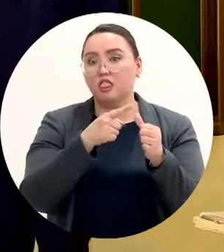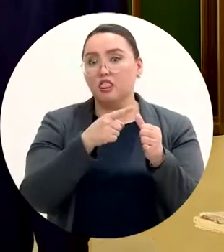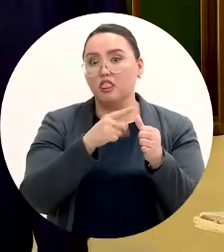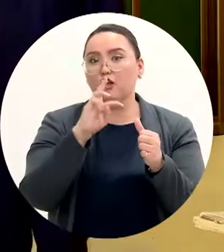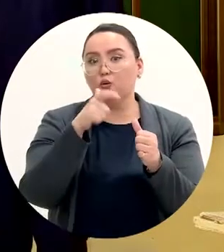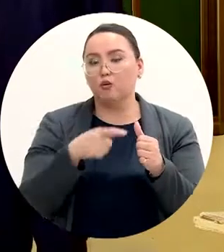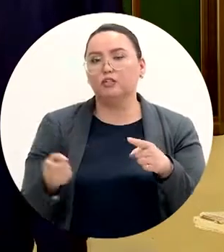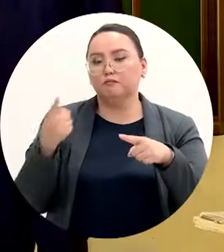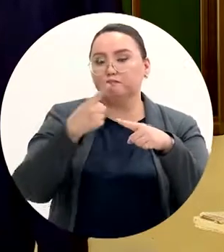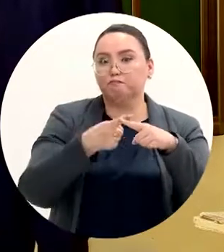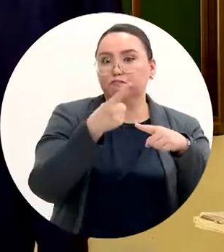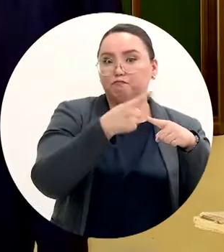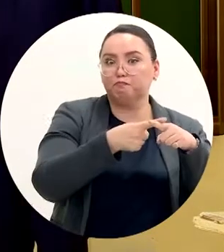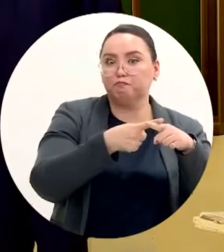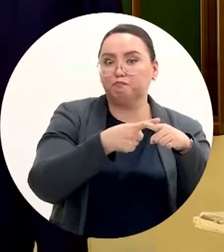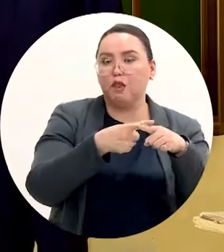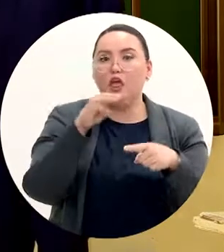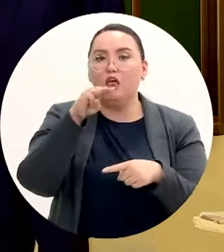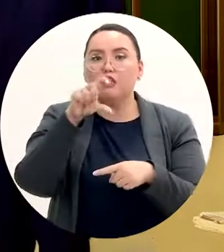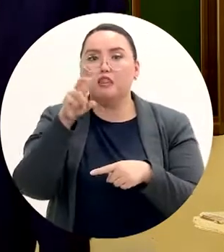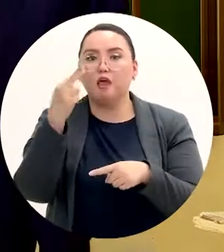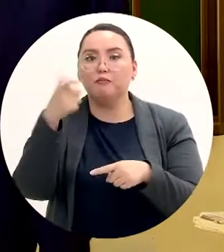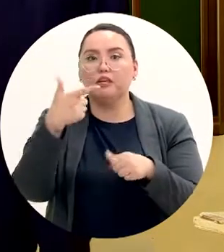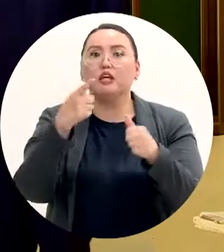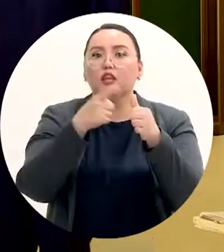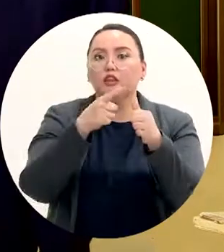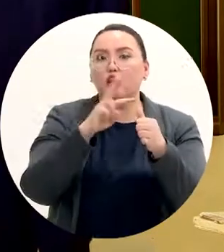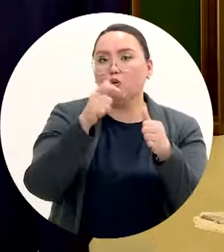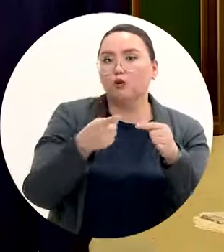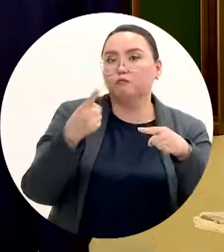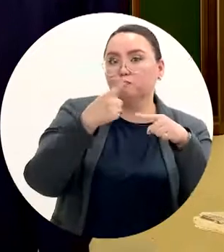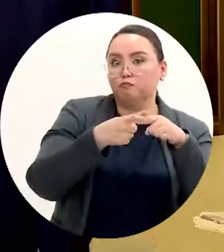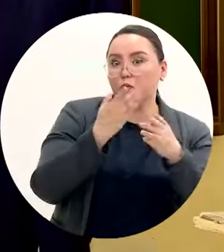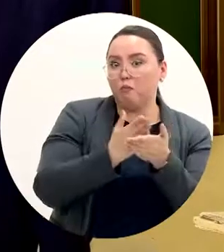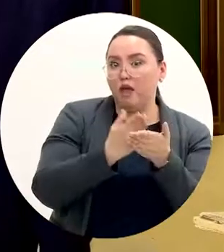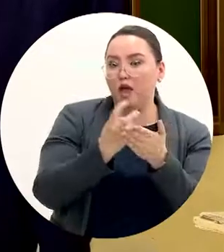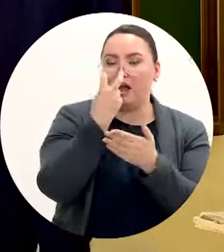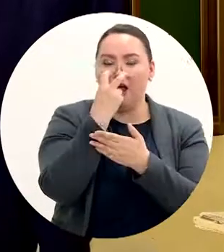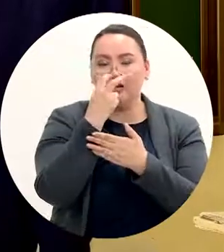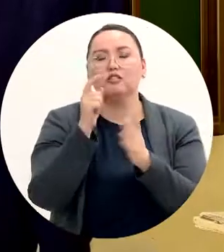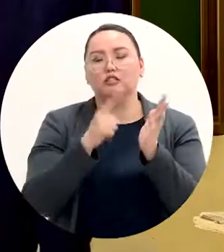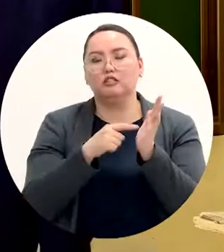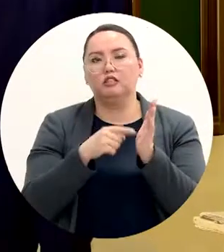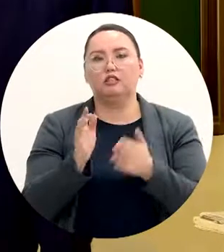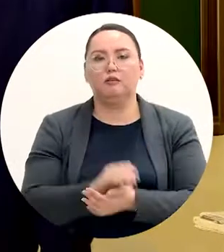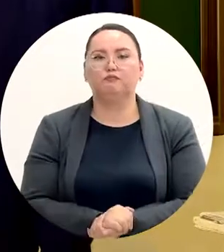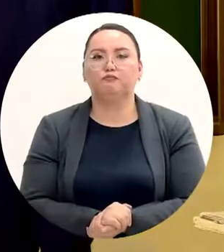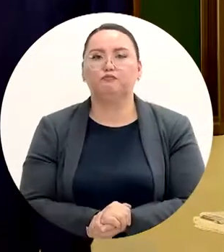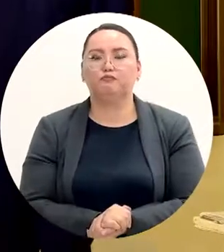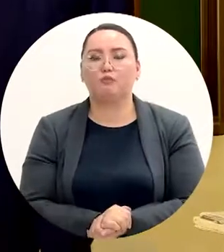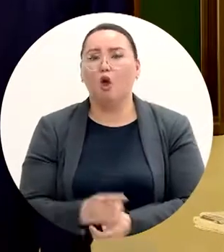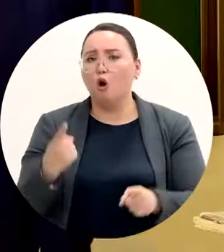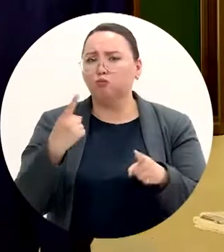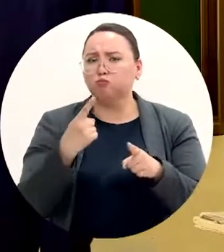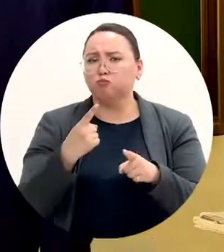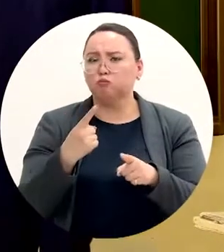Гол төлөв нэр өгөнд эмсэг бүтээврийг залгана. Энэ дотроо тэмдэг нэрэнд ихэнхтэй залгагдчих буйг анзаарах хэрэгтэй. За